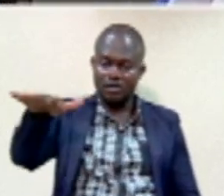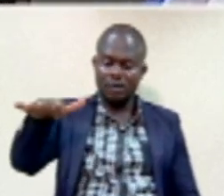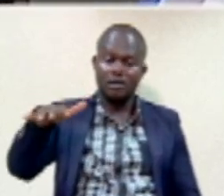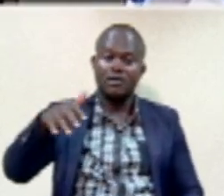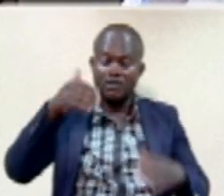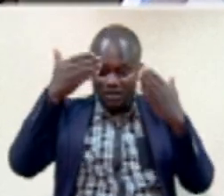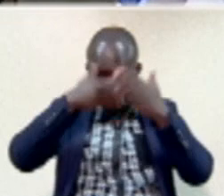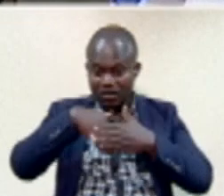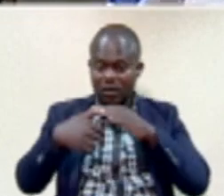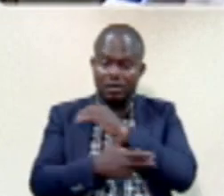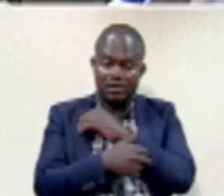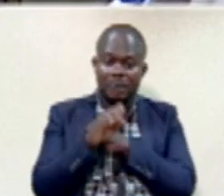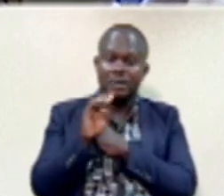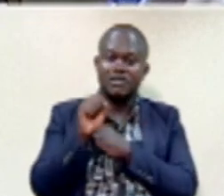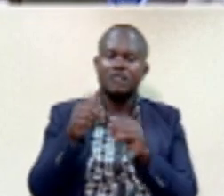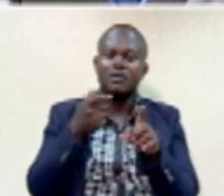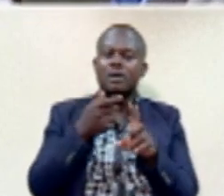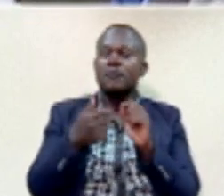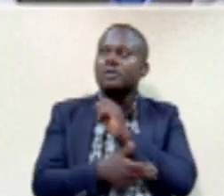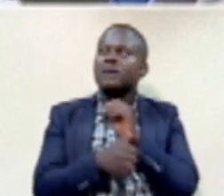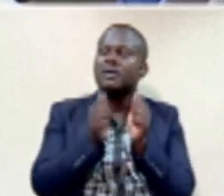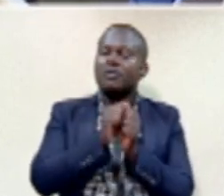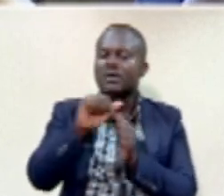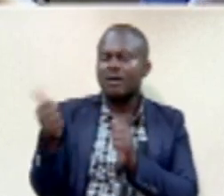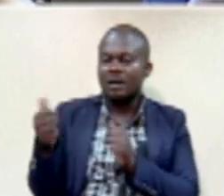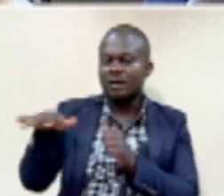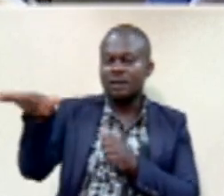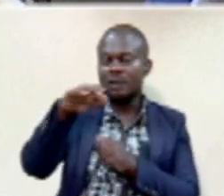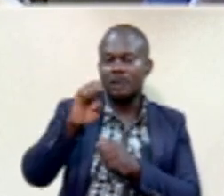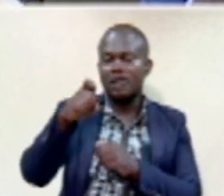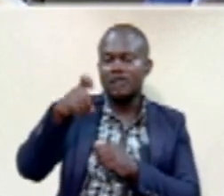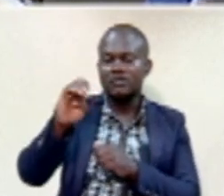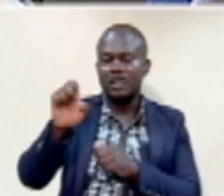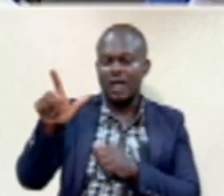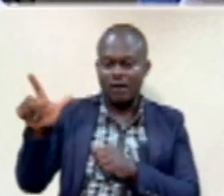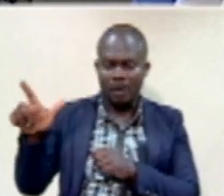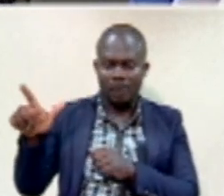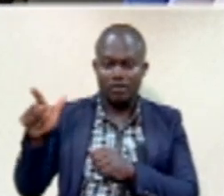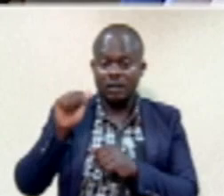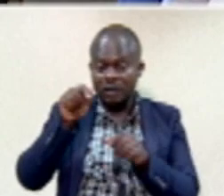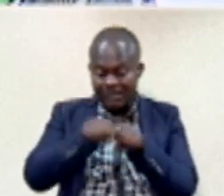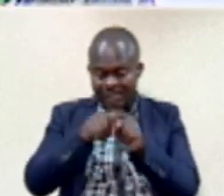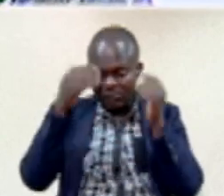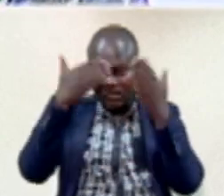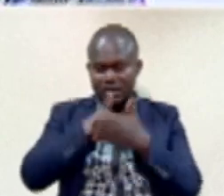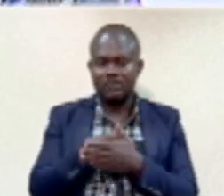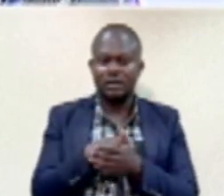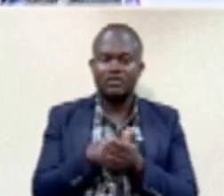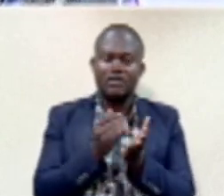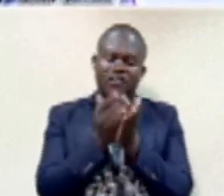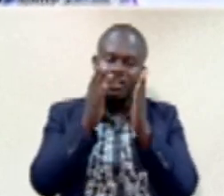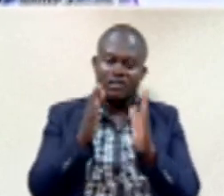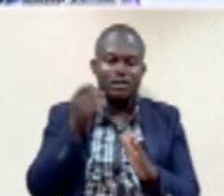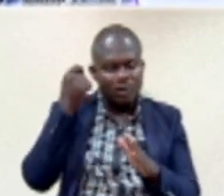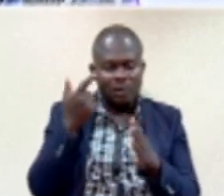iryo joro biba bishenyi bibye n'indi station ya Excel iryo joro rimwe investors urumva